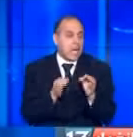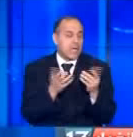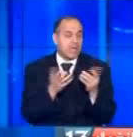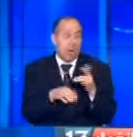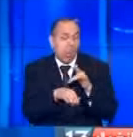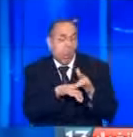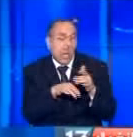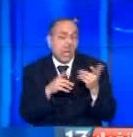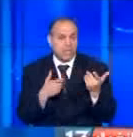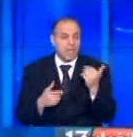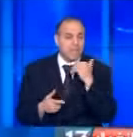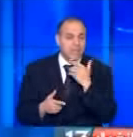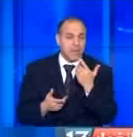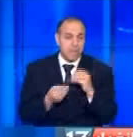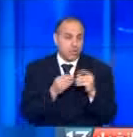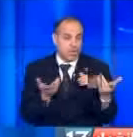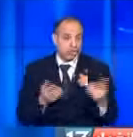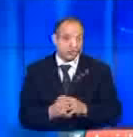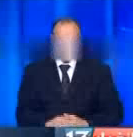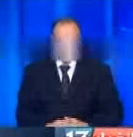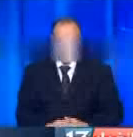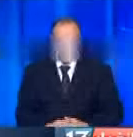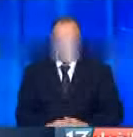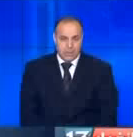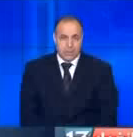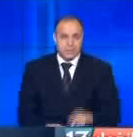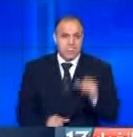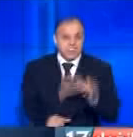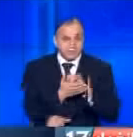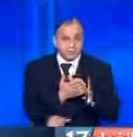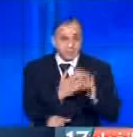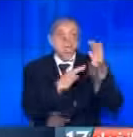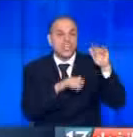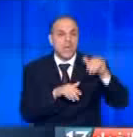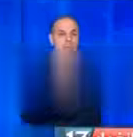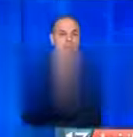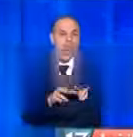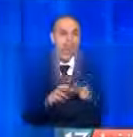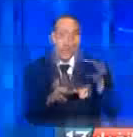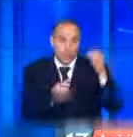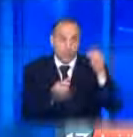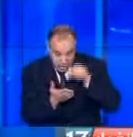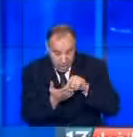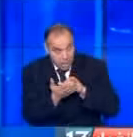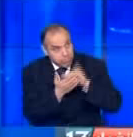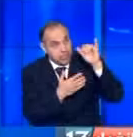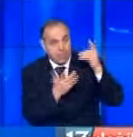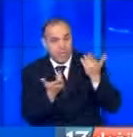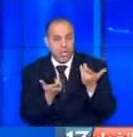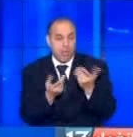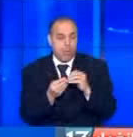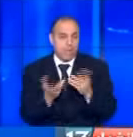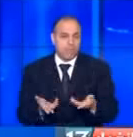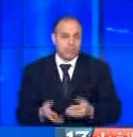معناتها الاشكال صاير تو عنده شهرين والأكثر، معناتها من البداية بالحمل الزي إلى